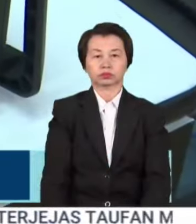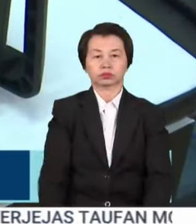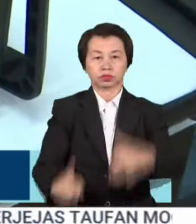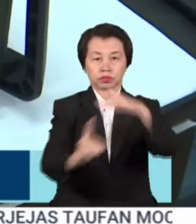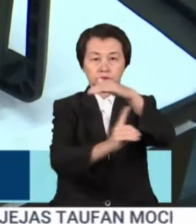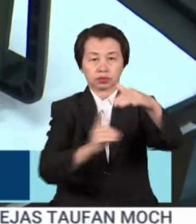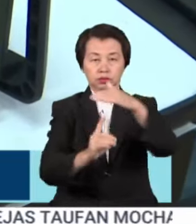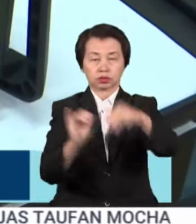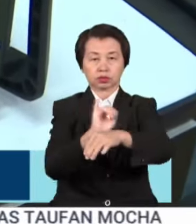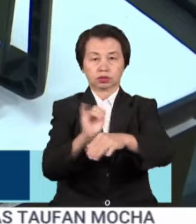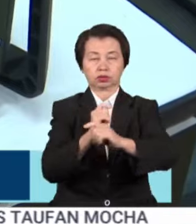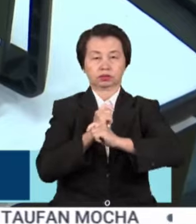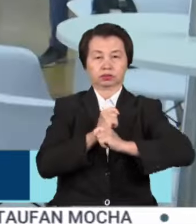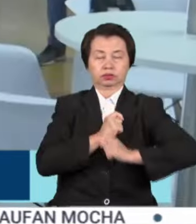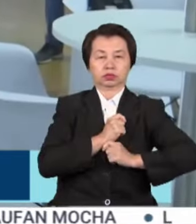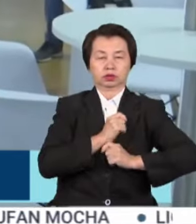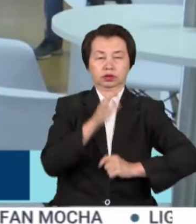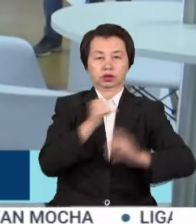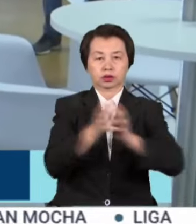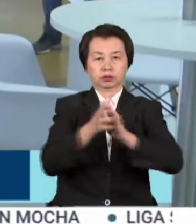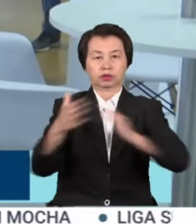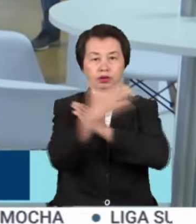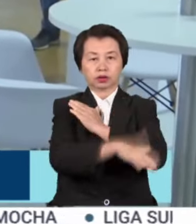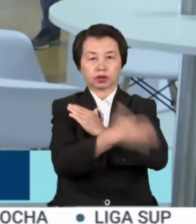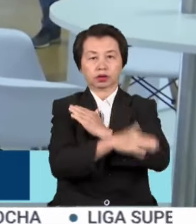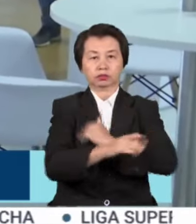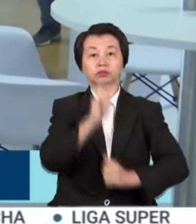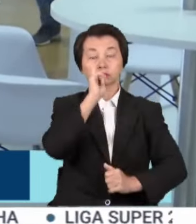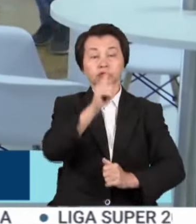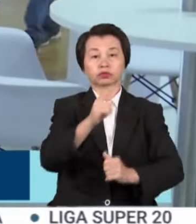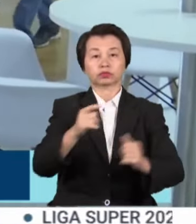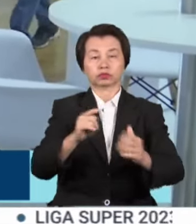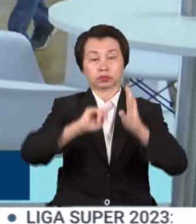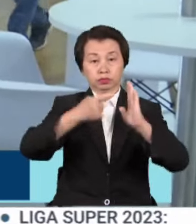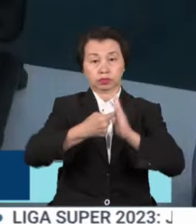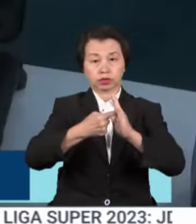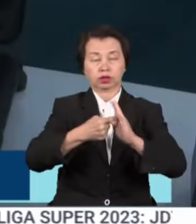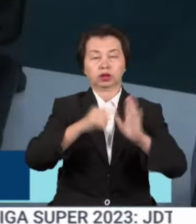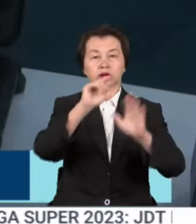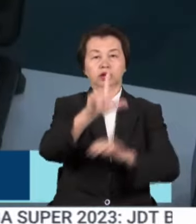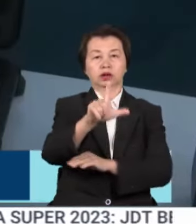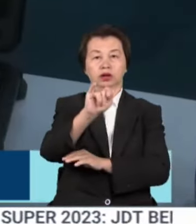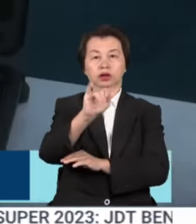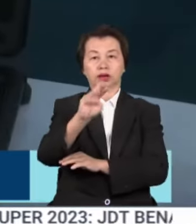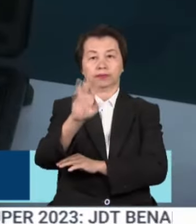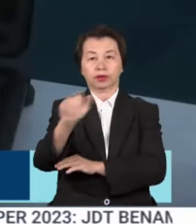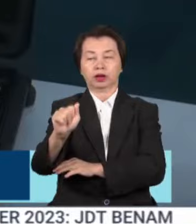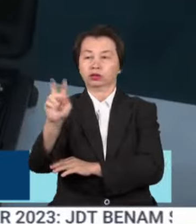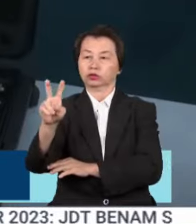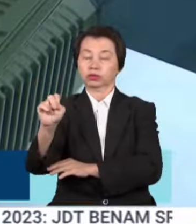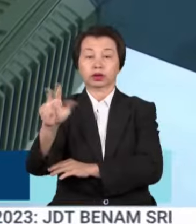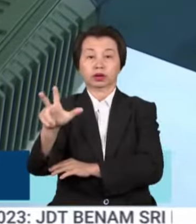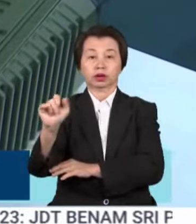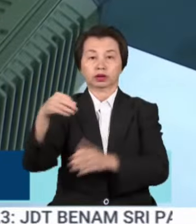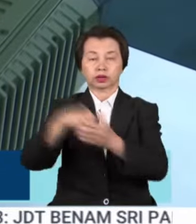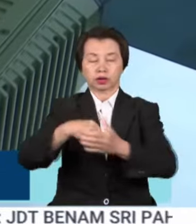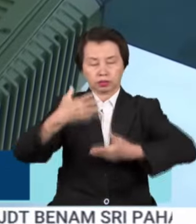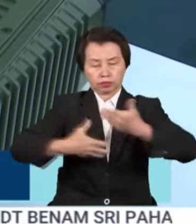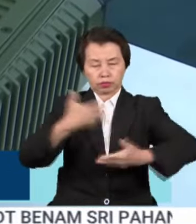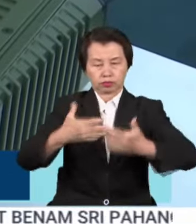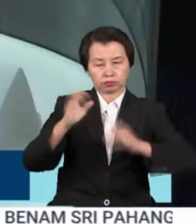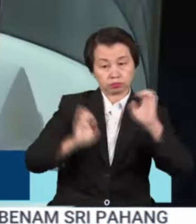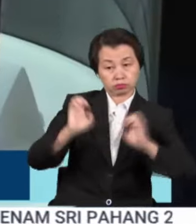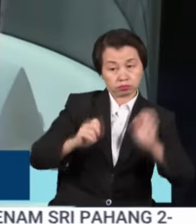Dasar industri pertahanan dan keselamatan negara yang sepatutnya dilancarkan pada 5/23 masih dalam proses